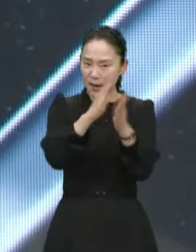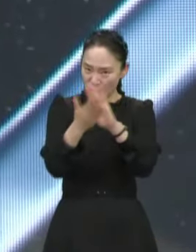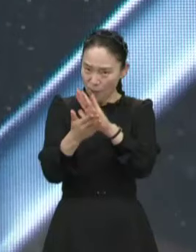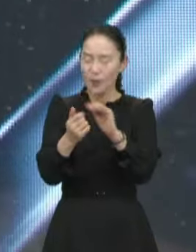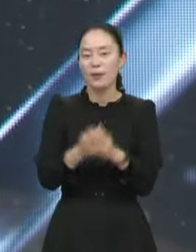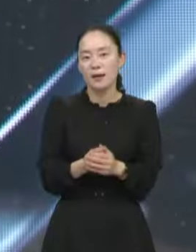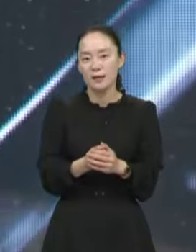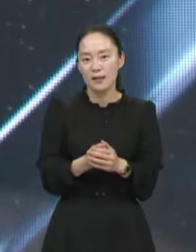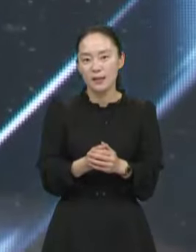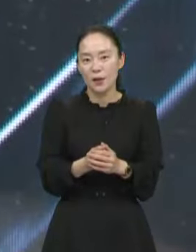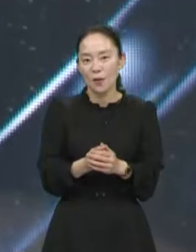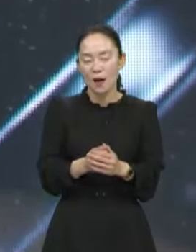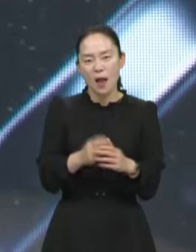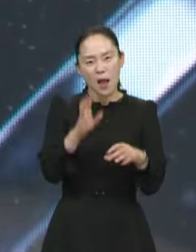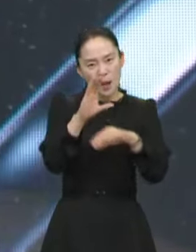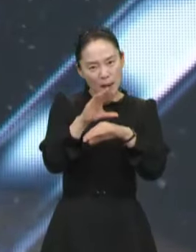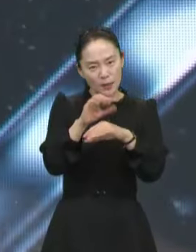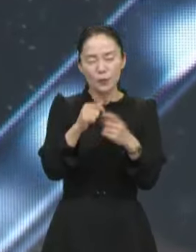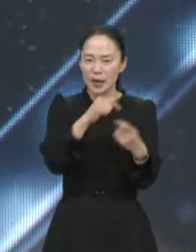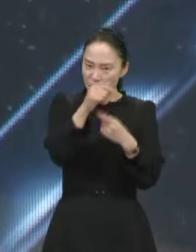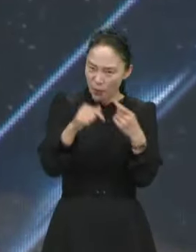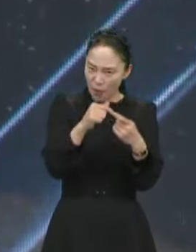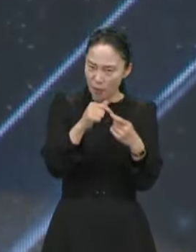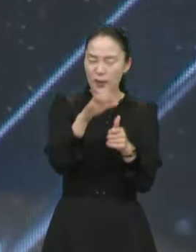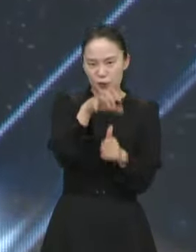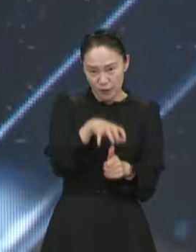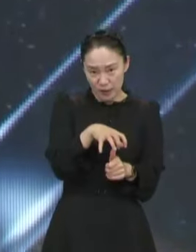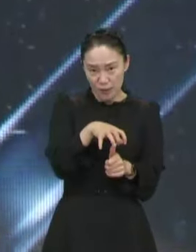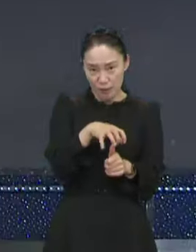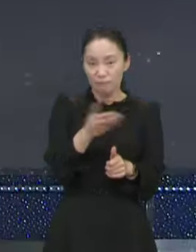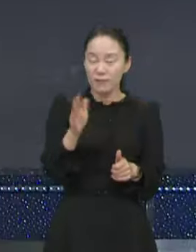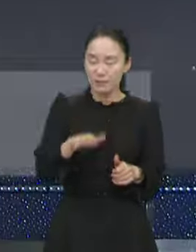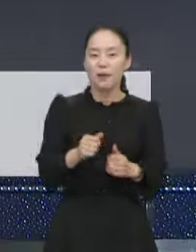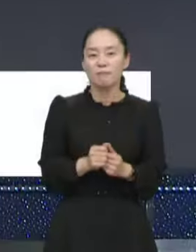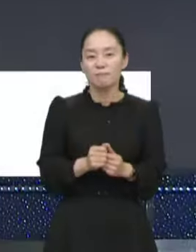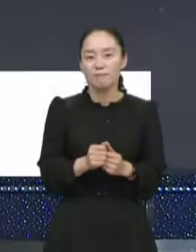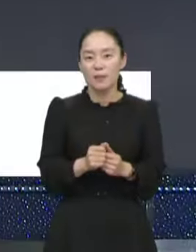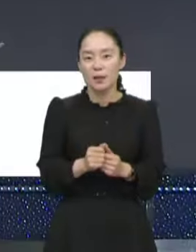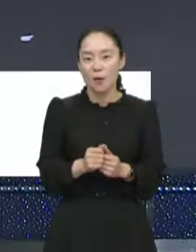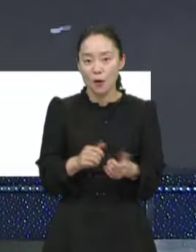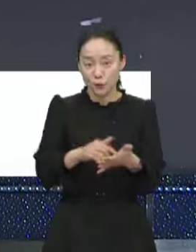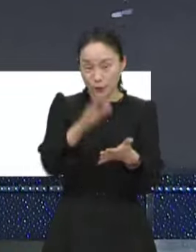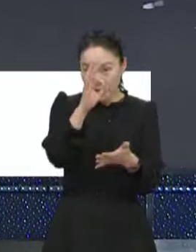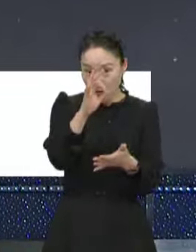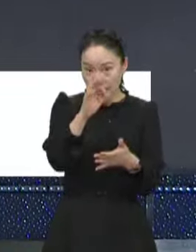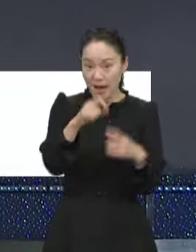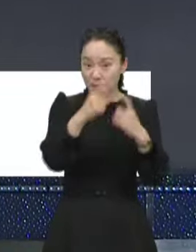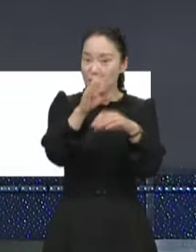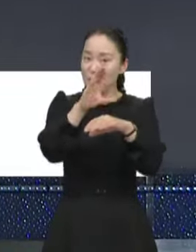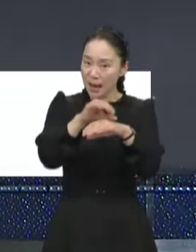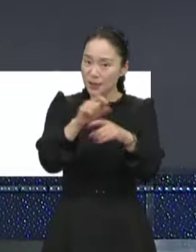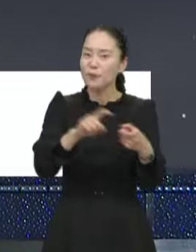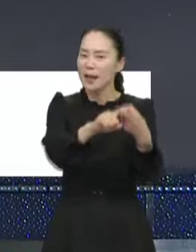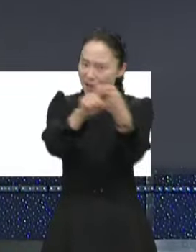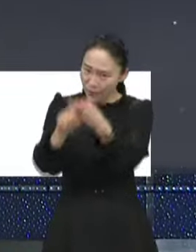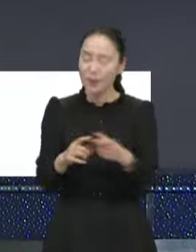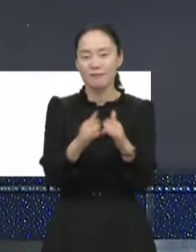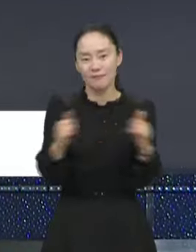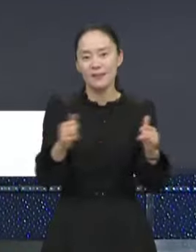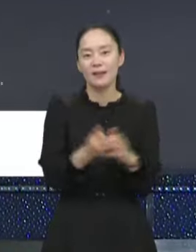방송사들의 경과 방송 제작을 위축시키고 있지만 개 민영방송 네트워크의 모든